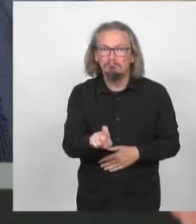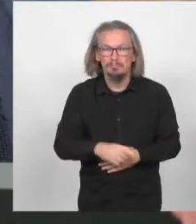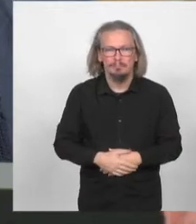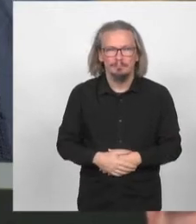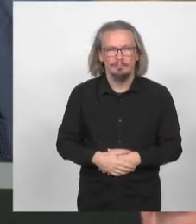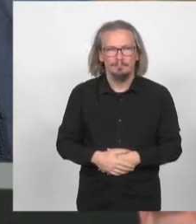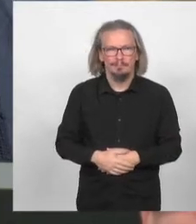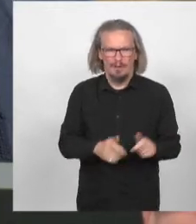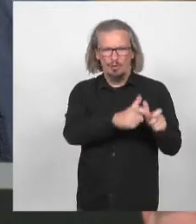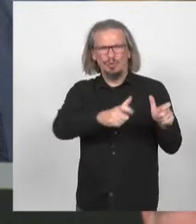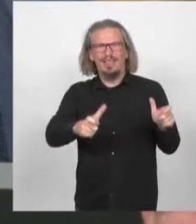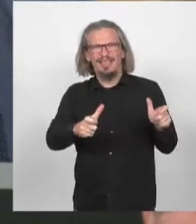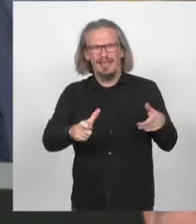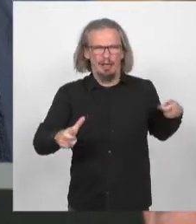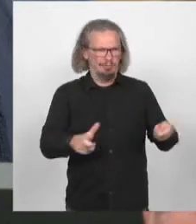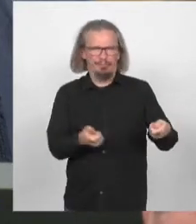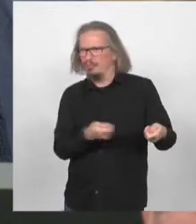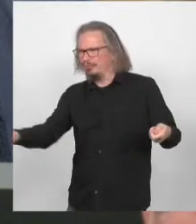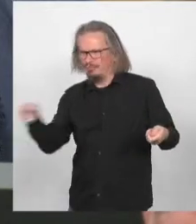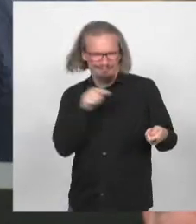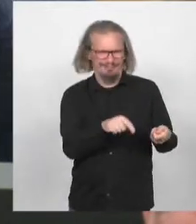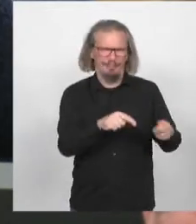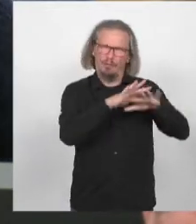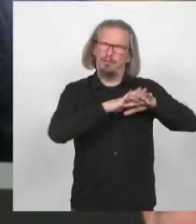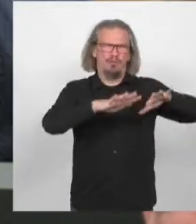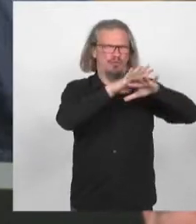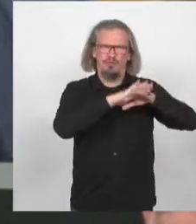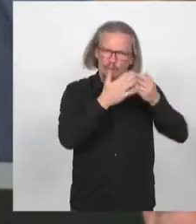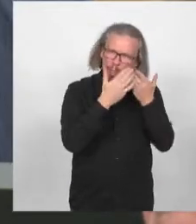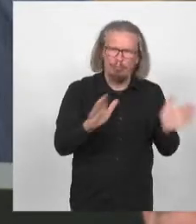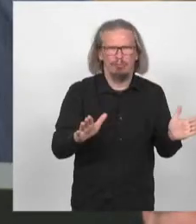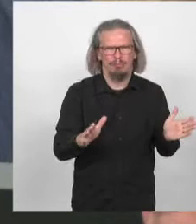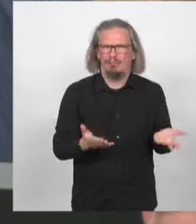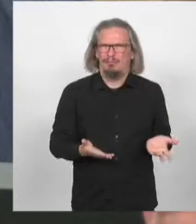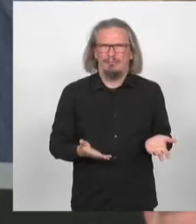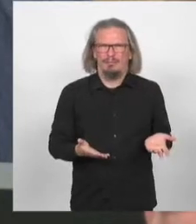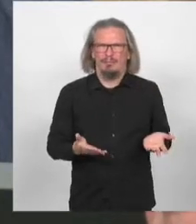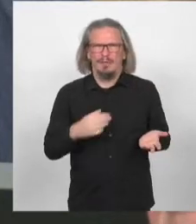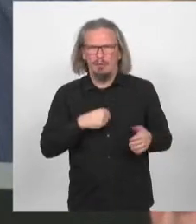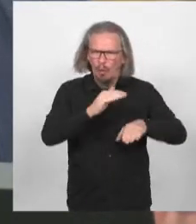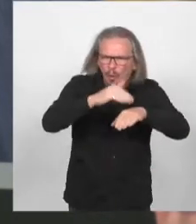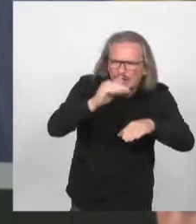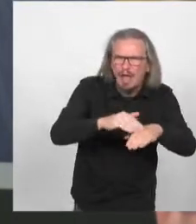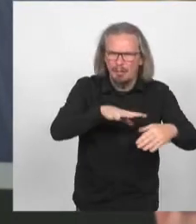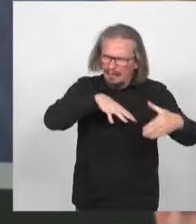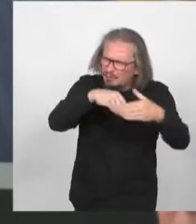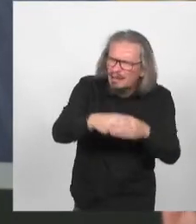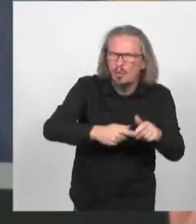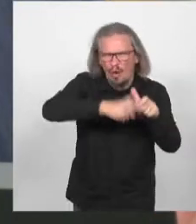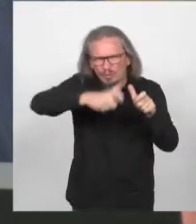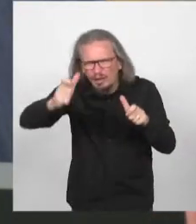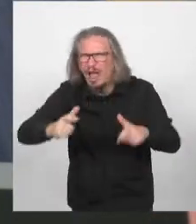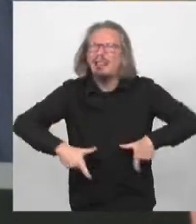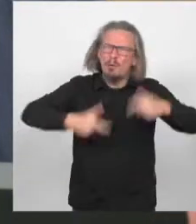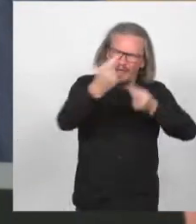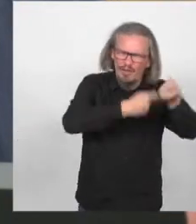L'objet de cette société SAS est trop large, trop flou, prise de participation, études, conseils, opérations industrielles, mobilières,